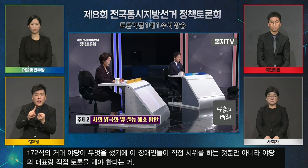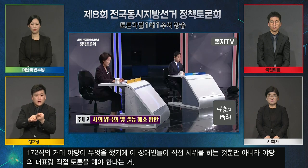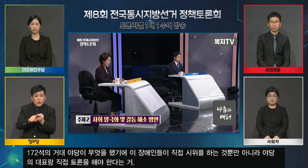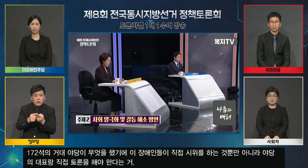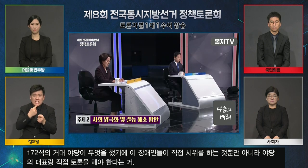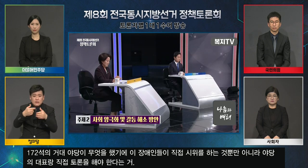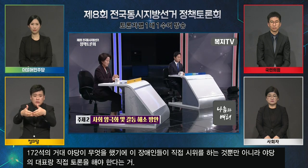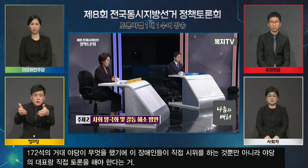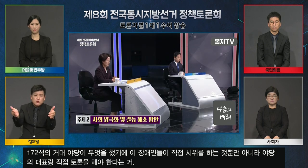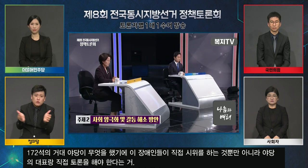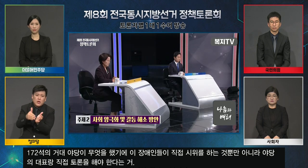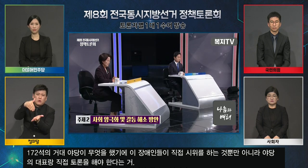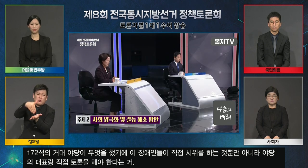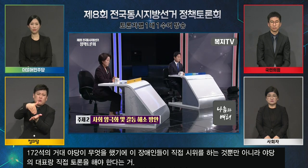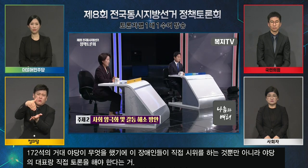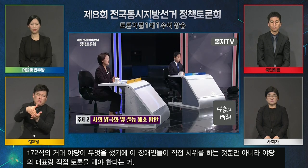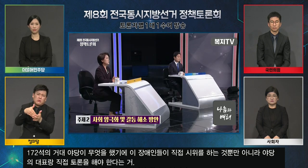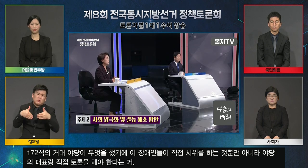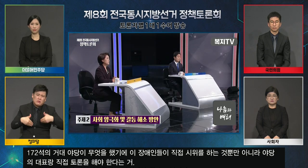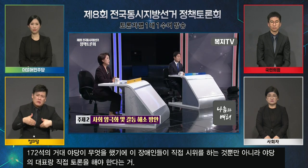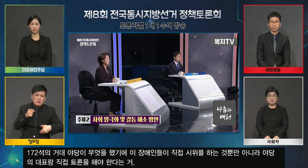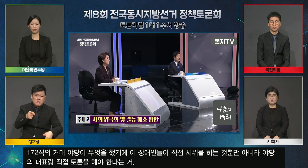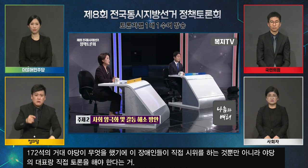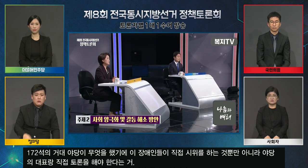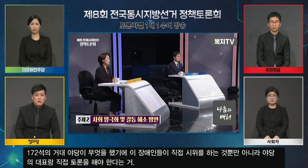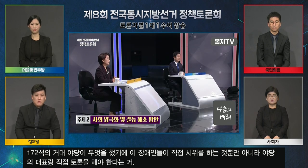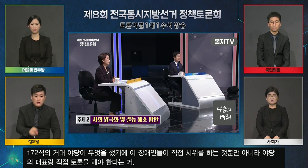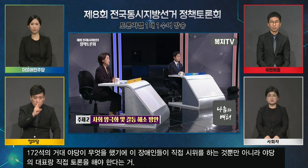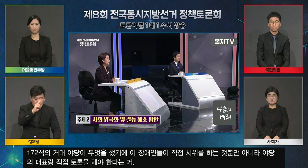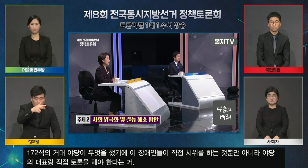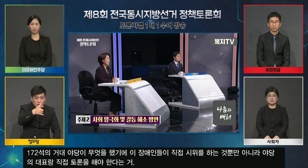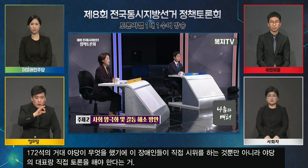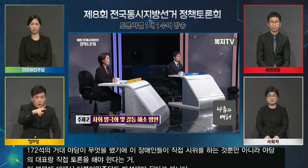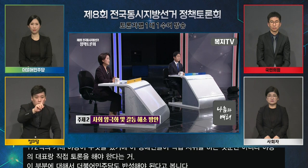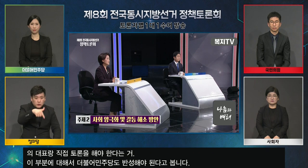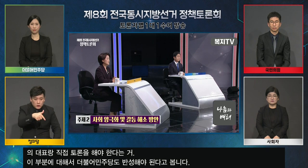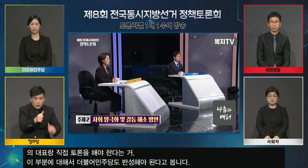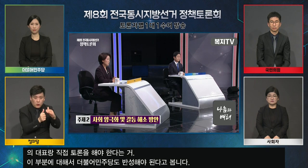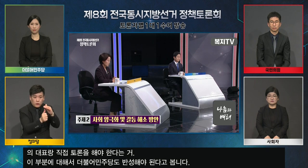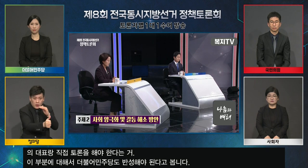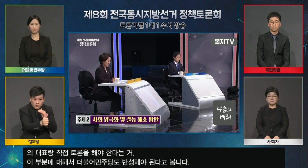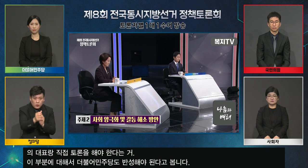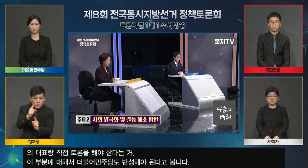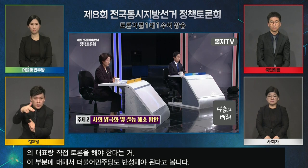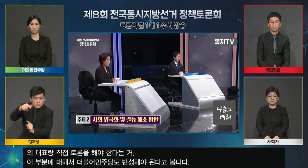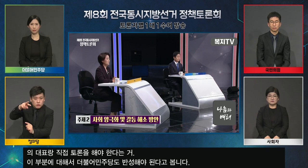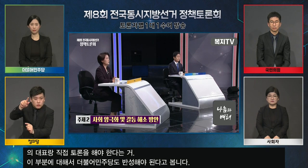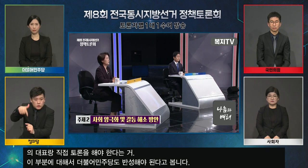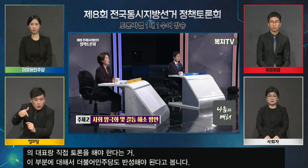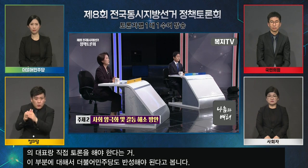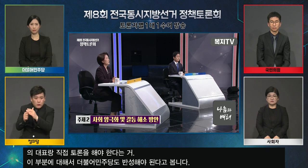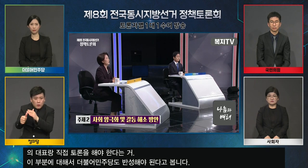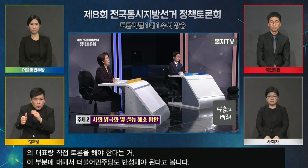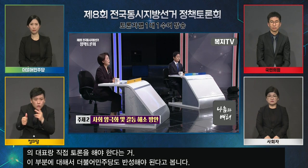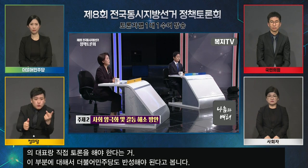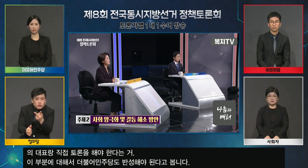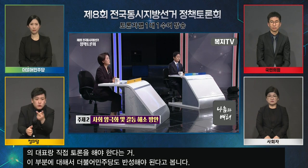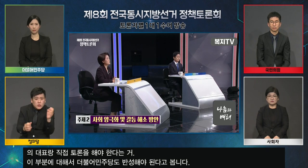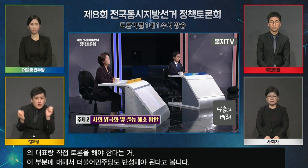된다고 봅니다. 저는 박경석 대표와 이준석 대표의 토론 장면을 보면서